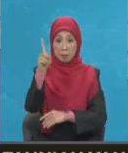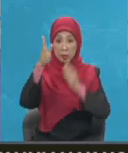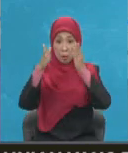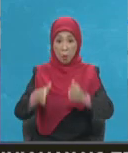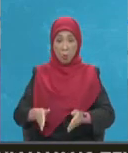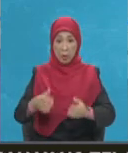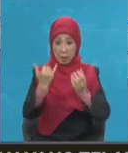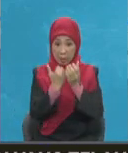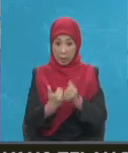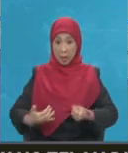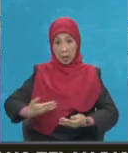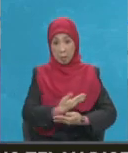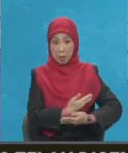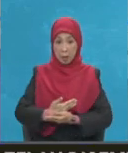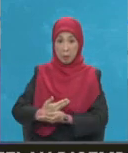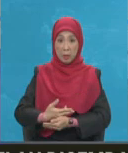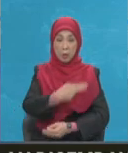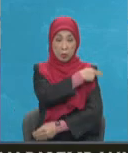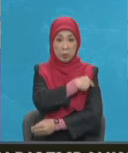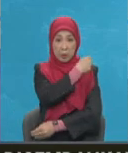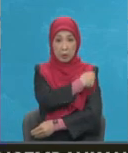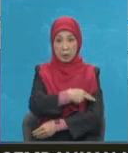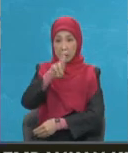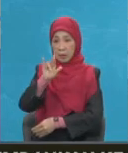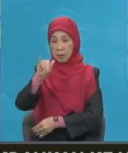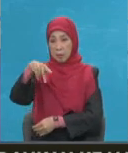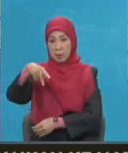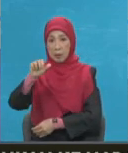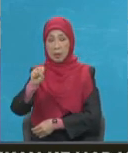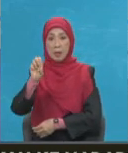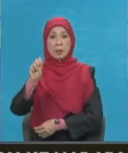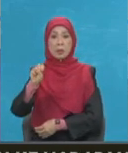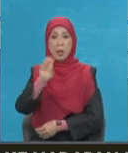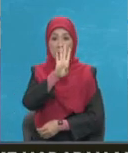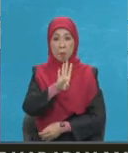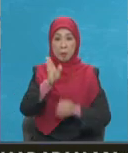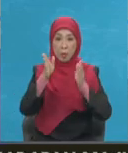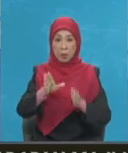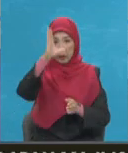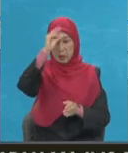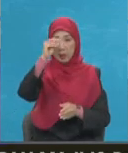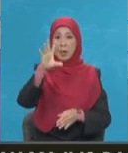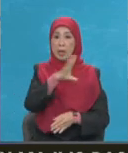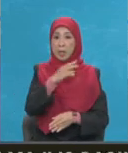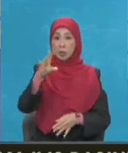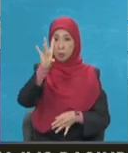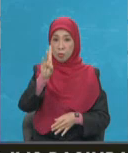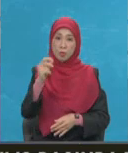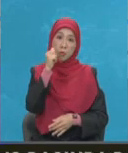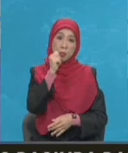damit dicatatkan di Hospital Raja Isteri Pengiran Anak Saleha, iaitu 4 anak damit lelaki dan 7 anak damit